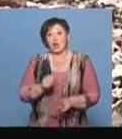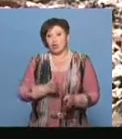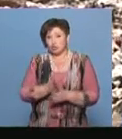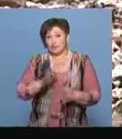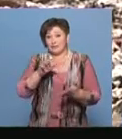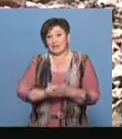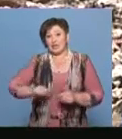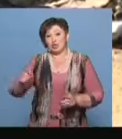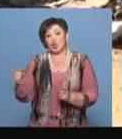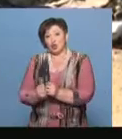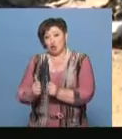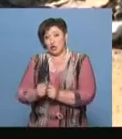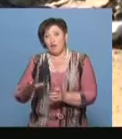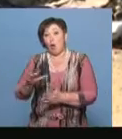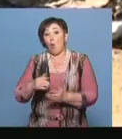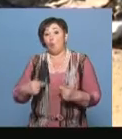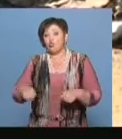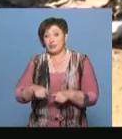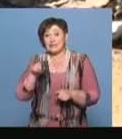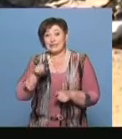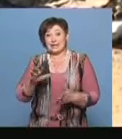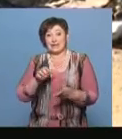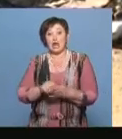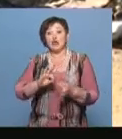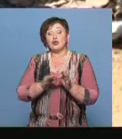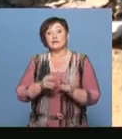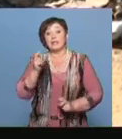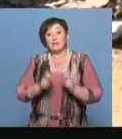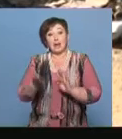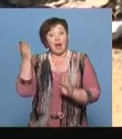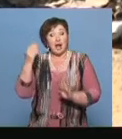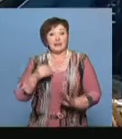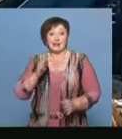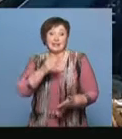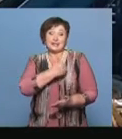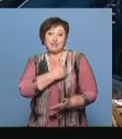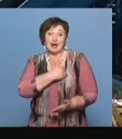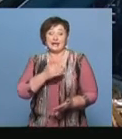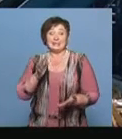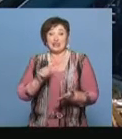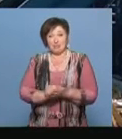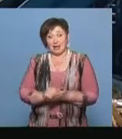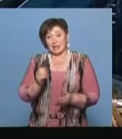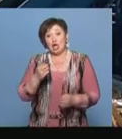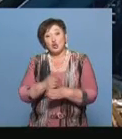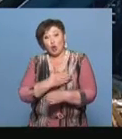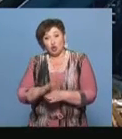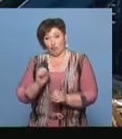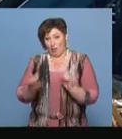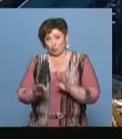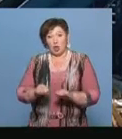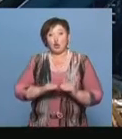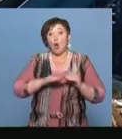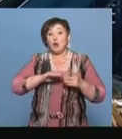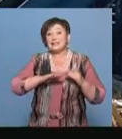владельцы соседнего участка. Здесь, за лентой, ижевское предприятие когда-то собиралось заниматься сортировкой мусора. Но сортировочную ленту